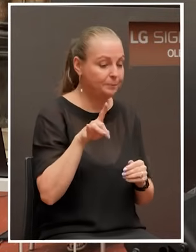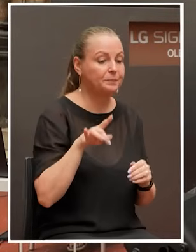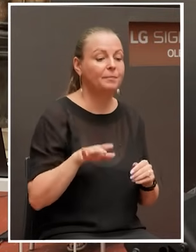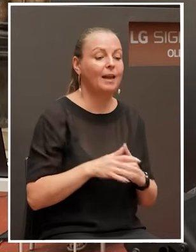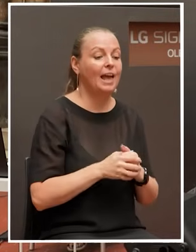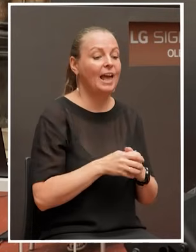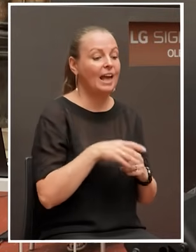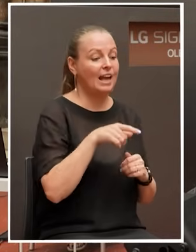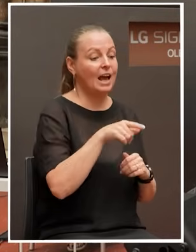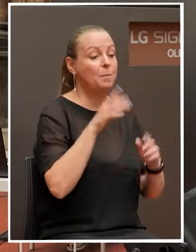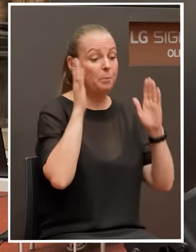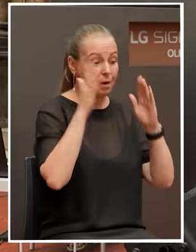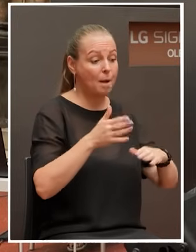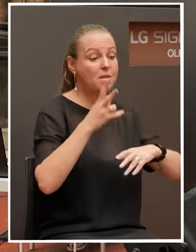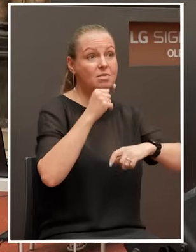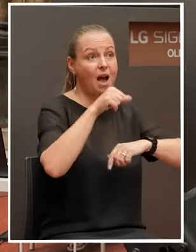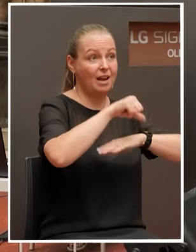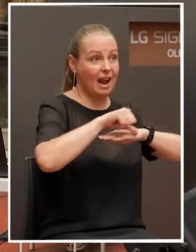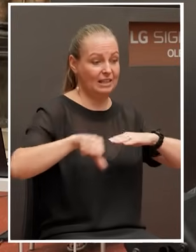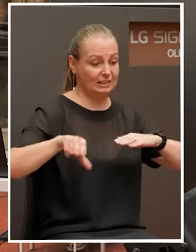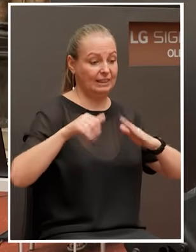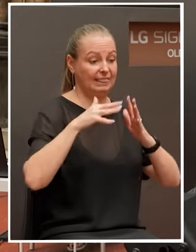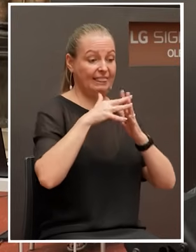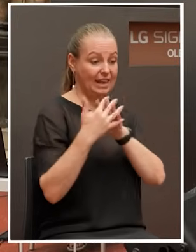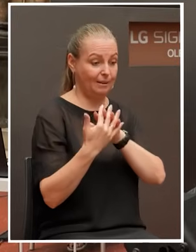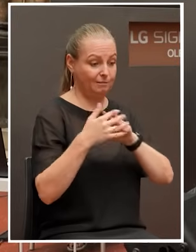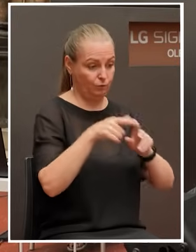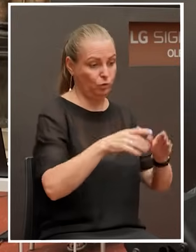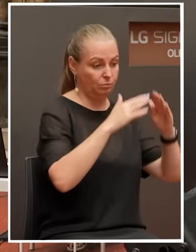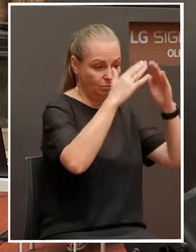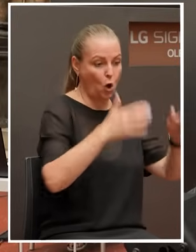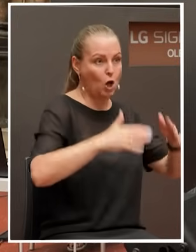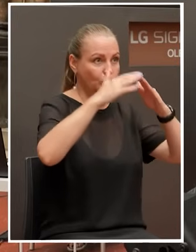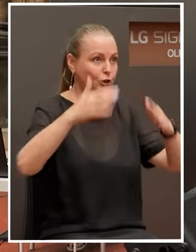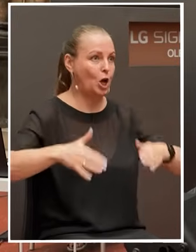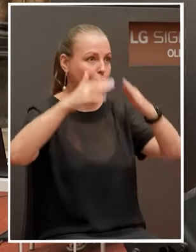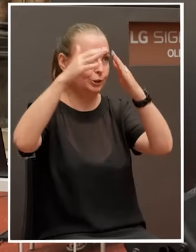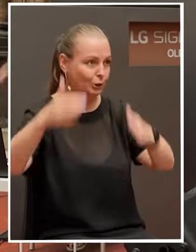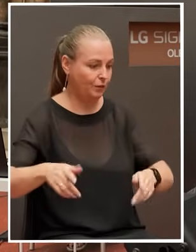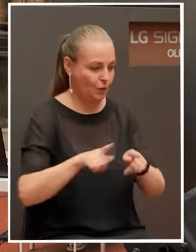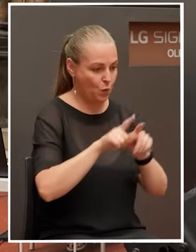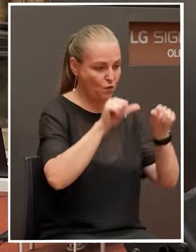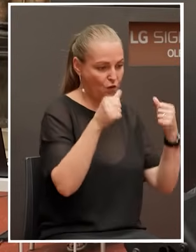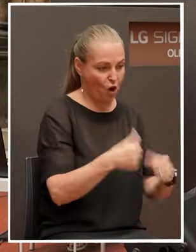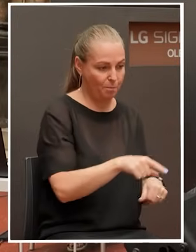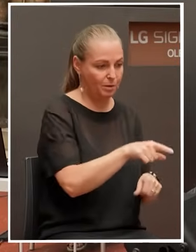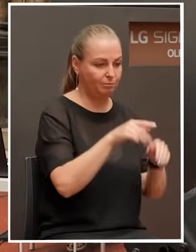Живерни, прямо на границе деревни стоят вот эти вот стога. Конической формы, очень